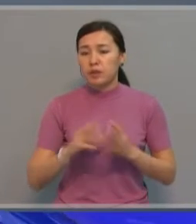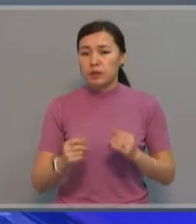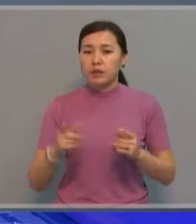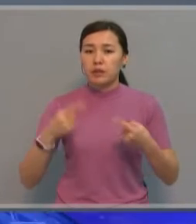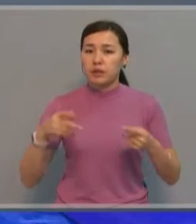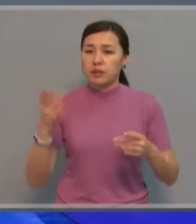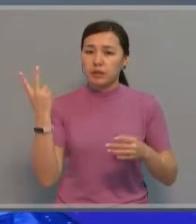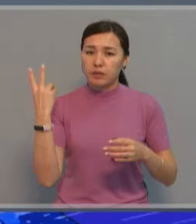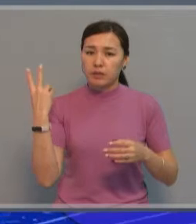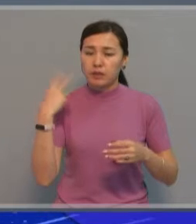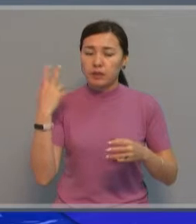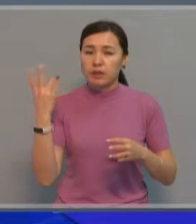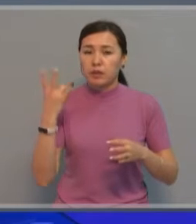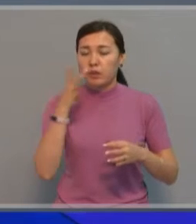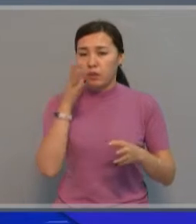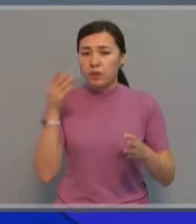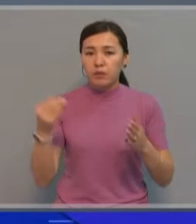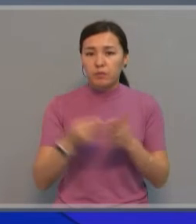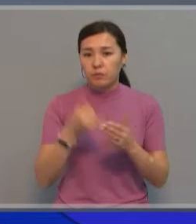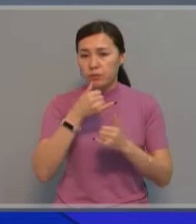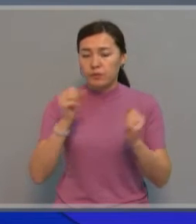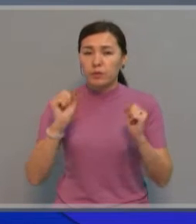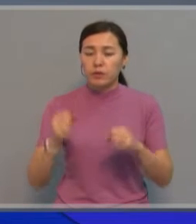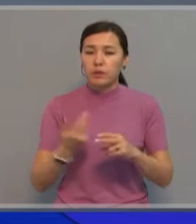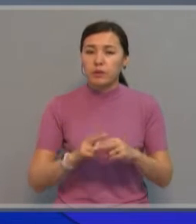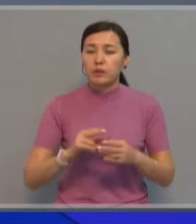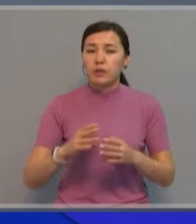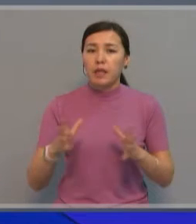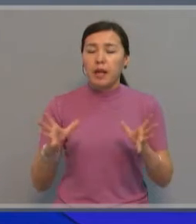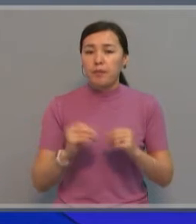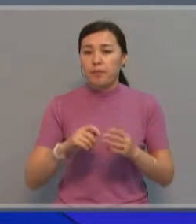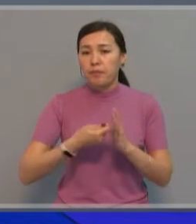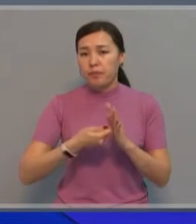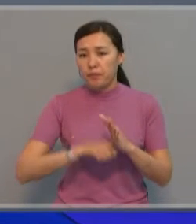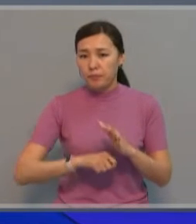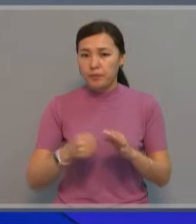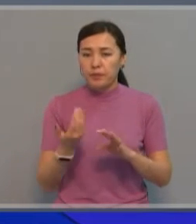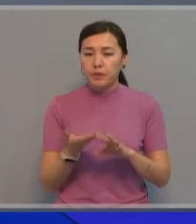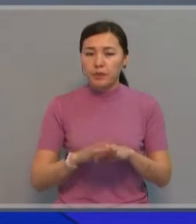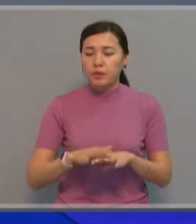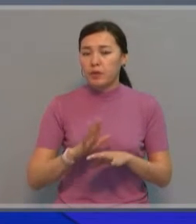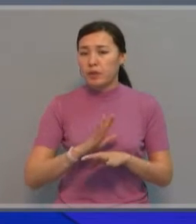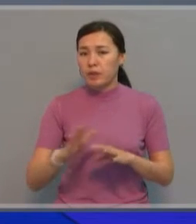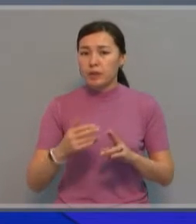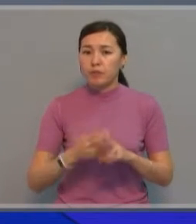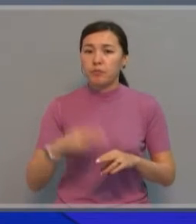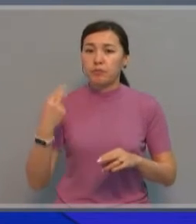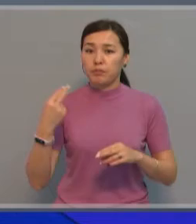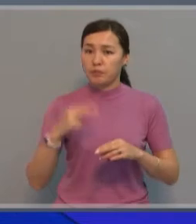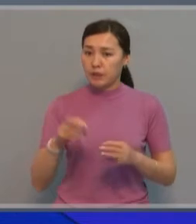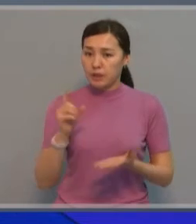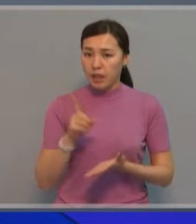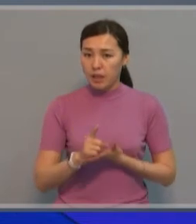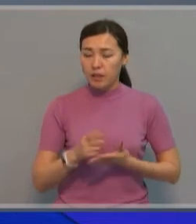салдарынан кейбір қарыздар тиісті уақытта төленбейде қалуы мүмкін. Сол үшін бірден бұғаттап тастау қисынсыз еді. Сондықтан